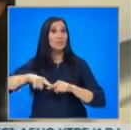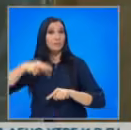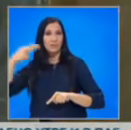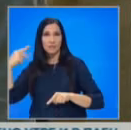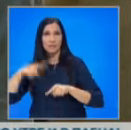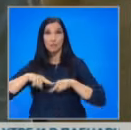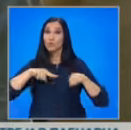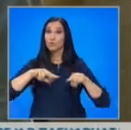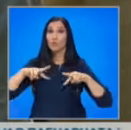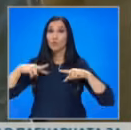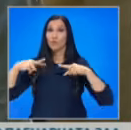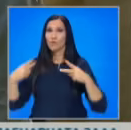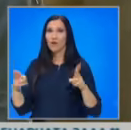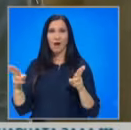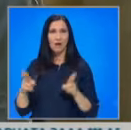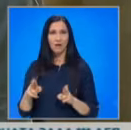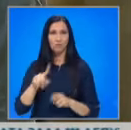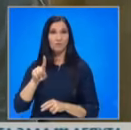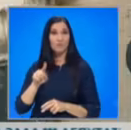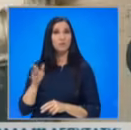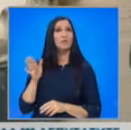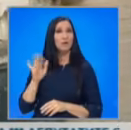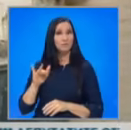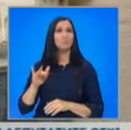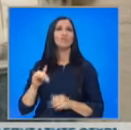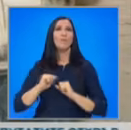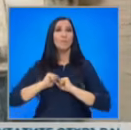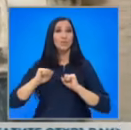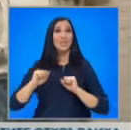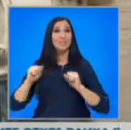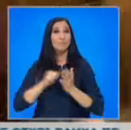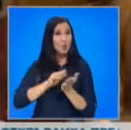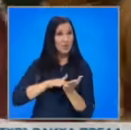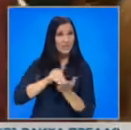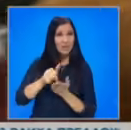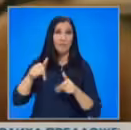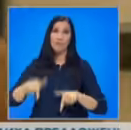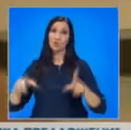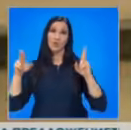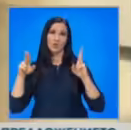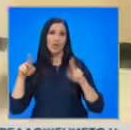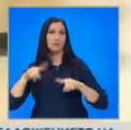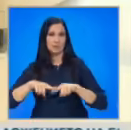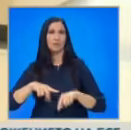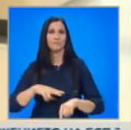От прокуратурата отговориха лаконично на въпроса дали ще протестират днешното решение на съда. Да.